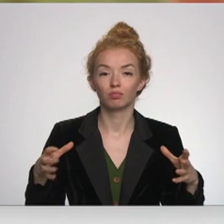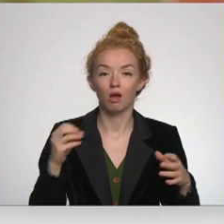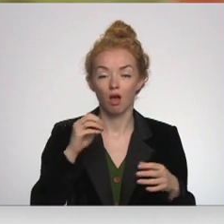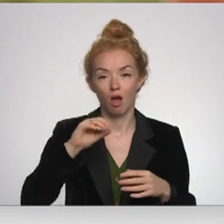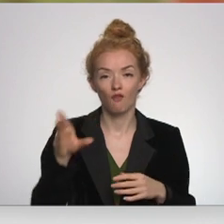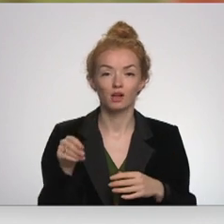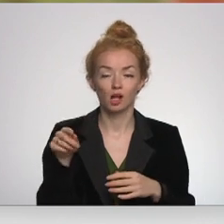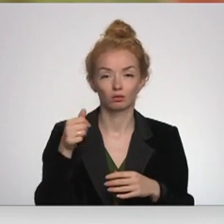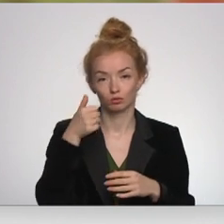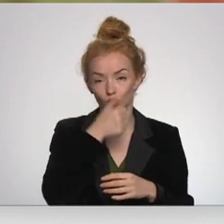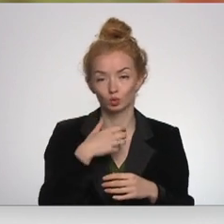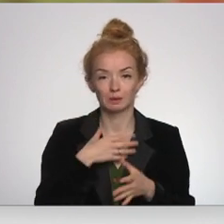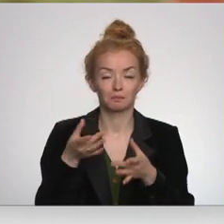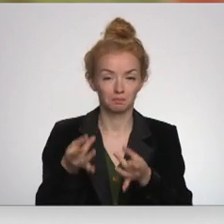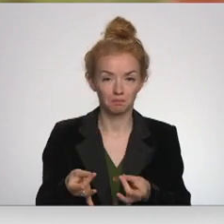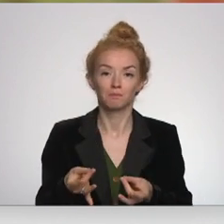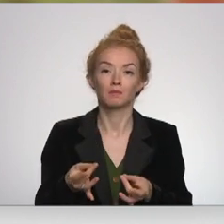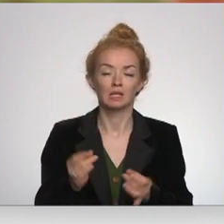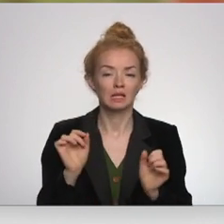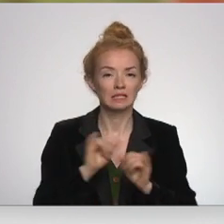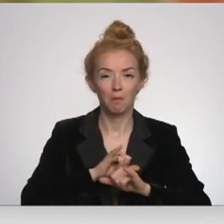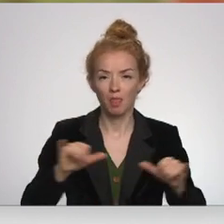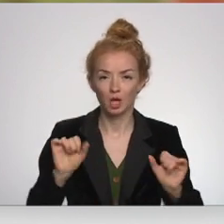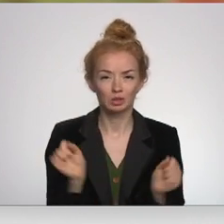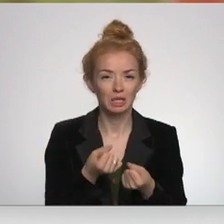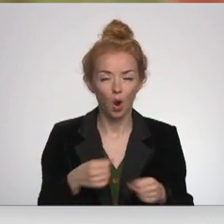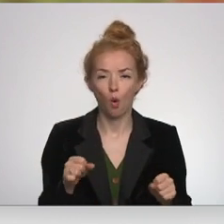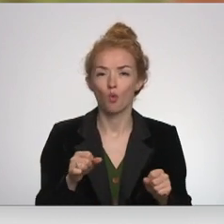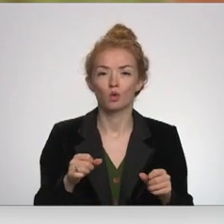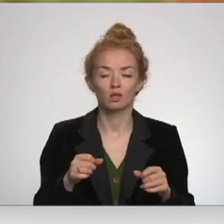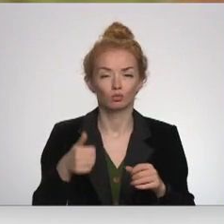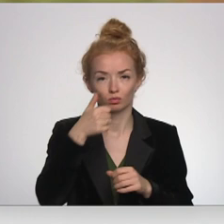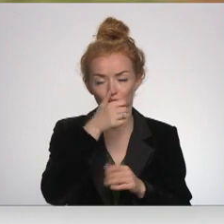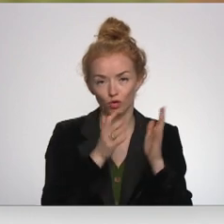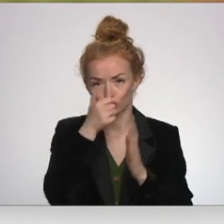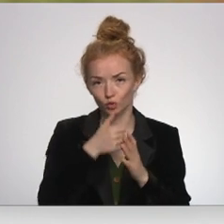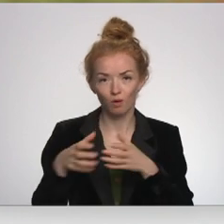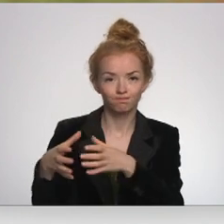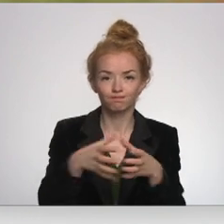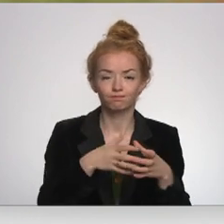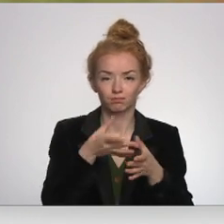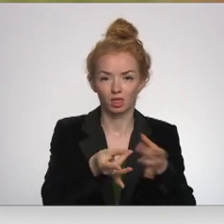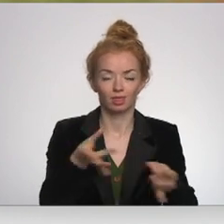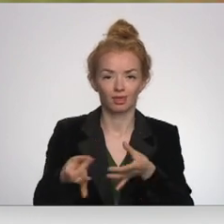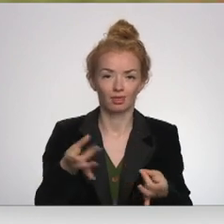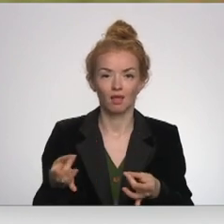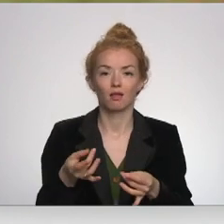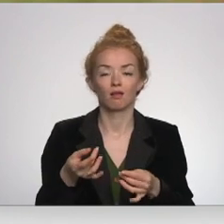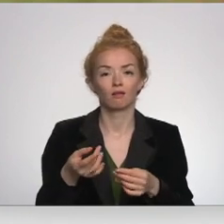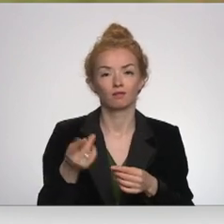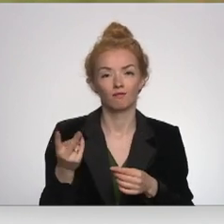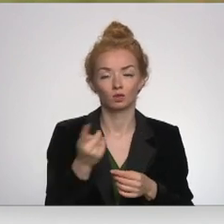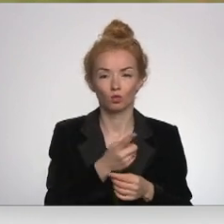Āfrikas cūku mēris izplatās tik strauji lielos baros, cūkas ātrāk savā